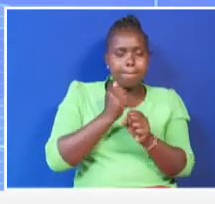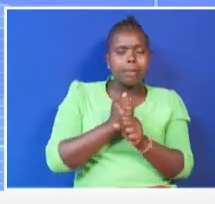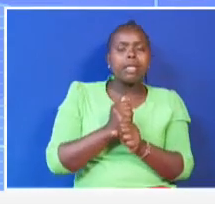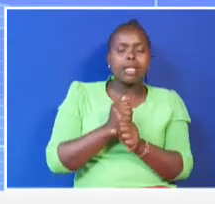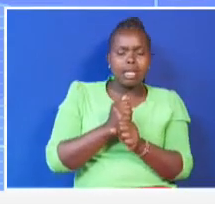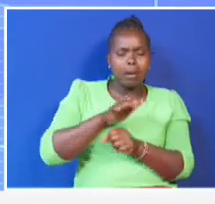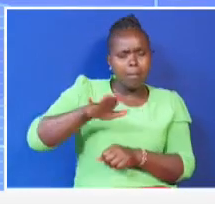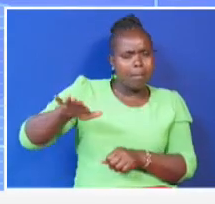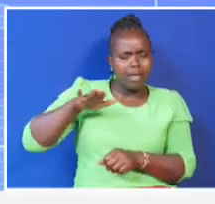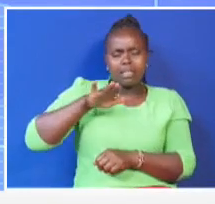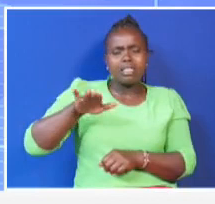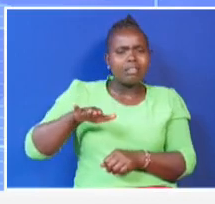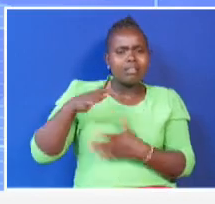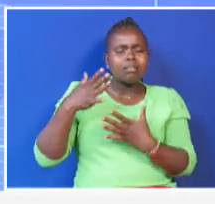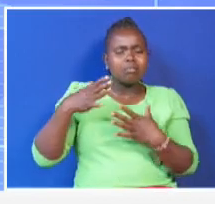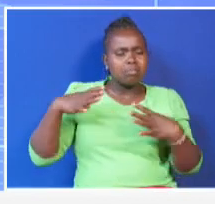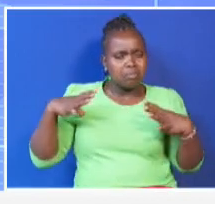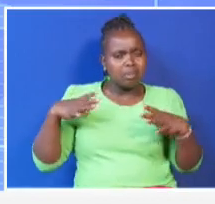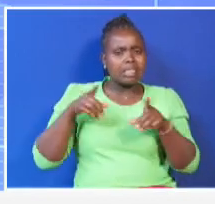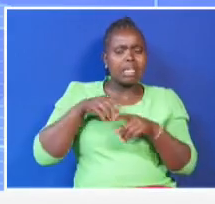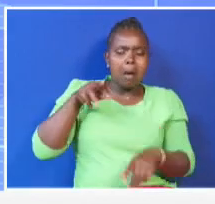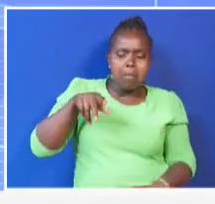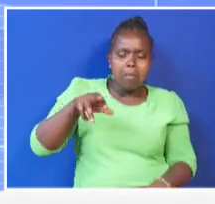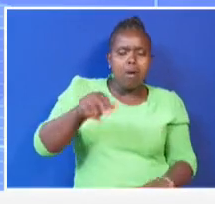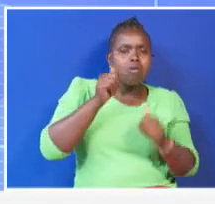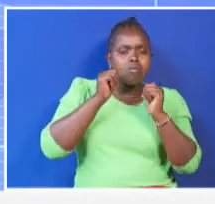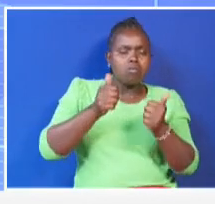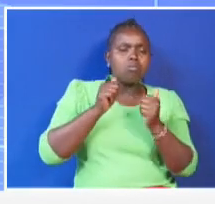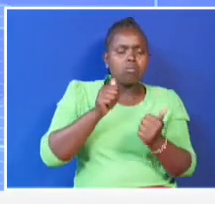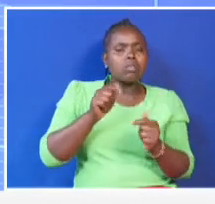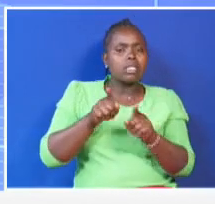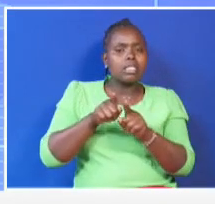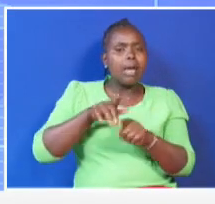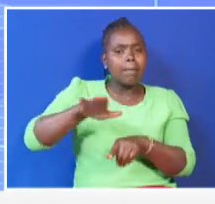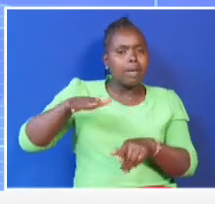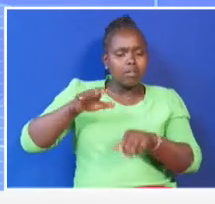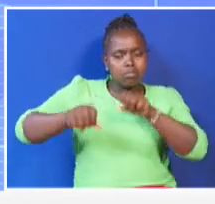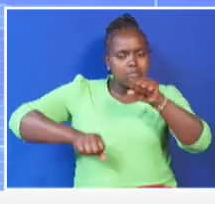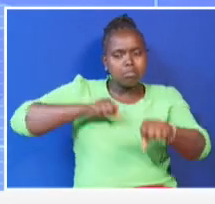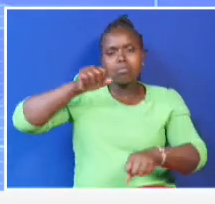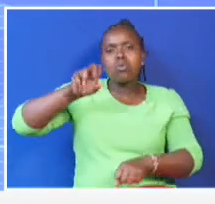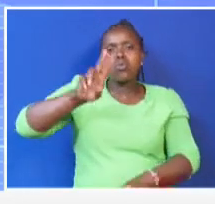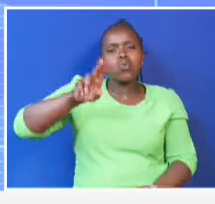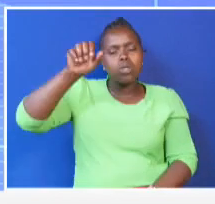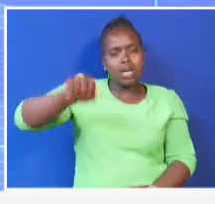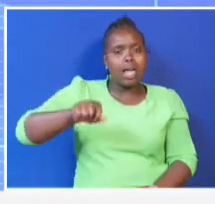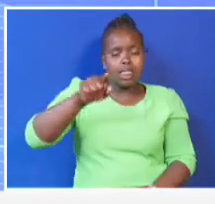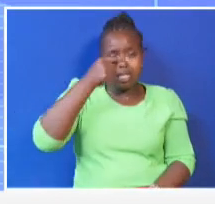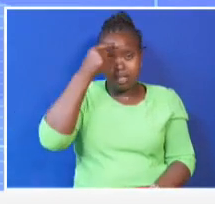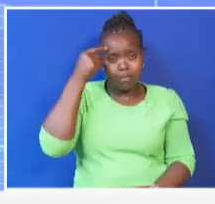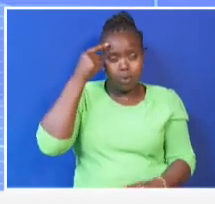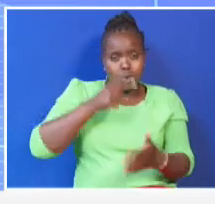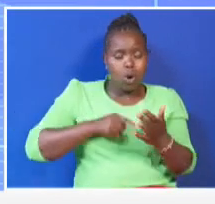baraste na maeneo pa watu kutembelea, maeneo maalum pia pa watu wenye baisikeli kutumia. Hii ni kwa ajili